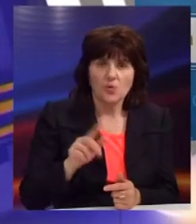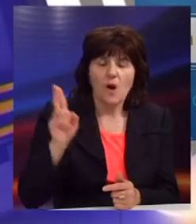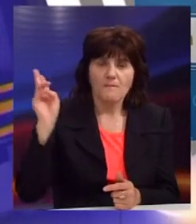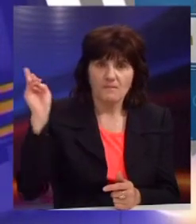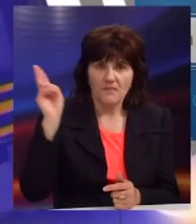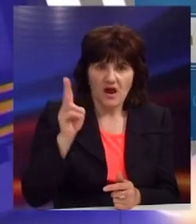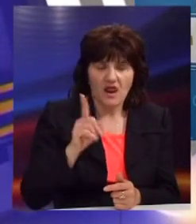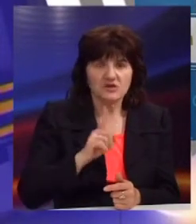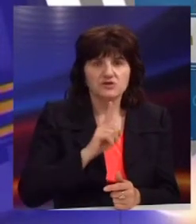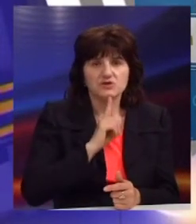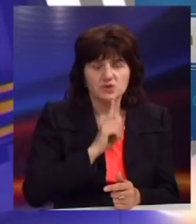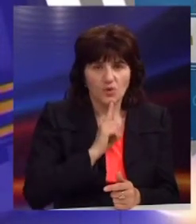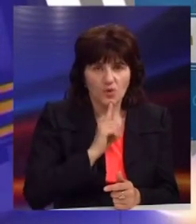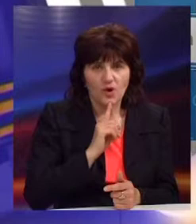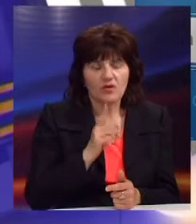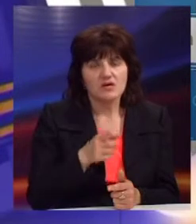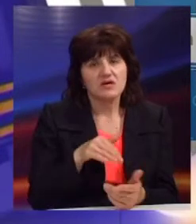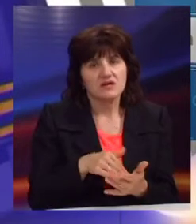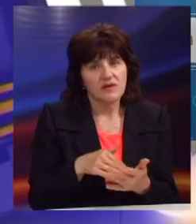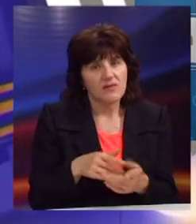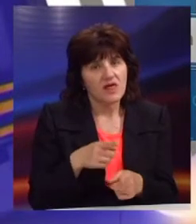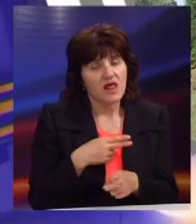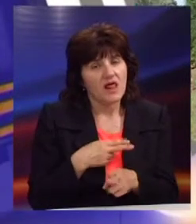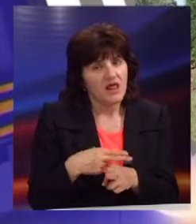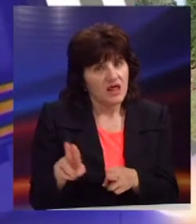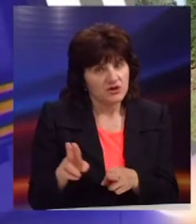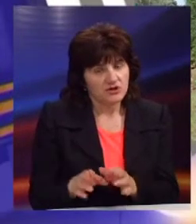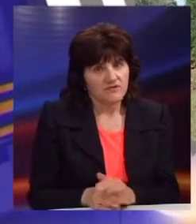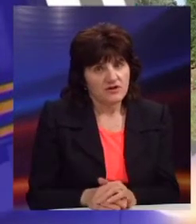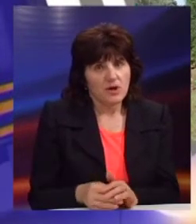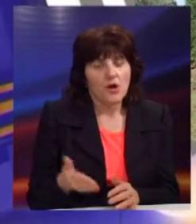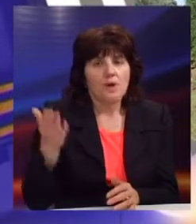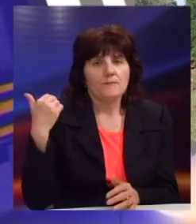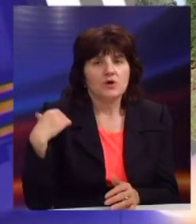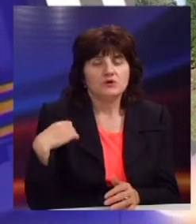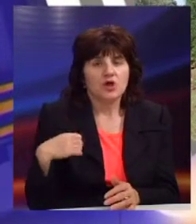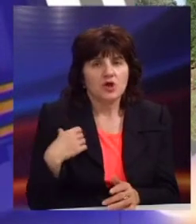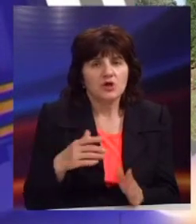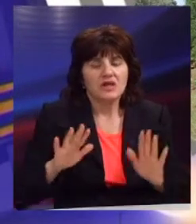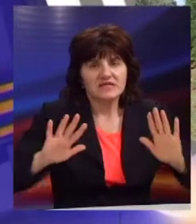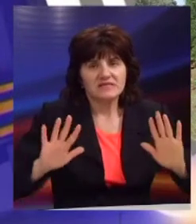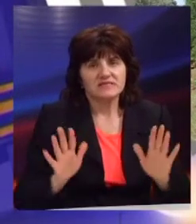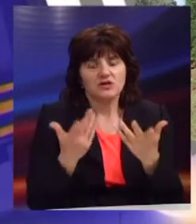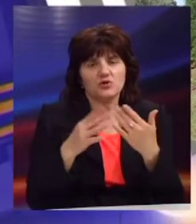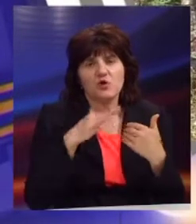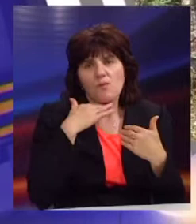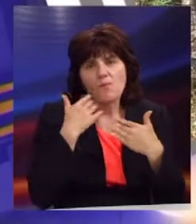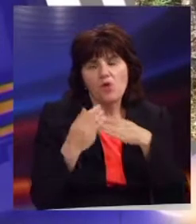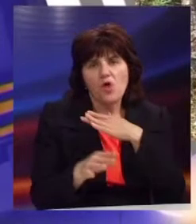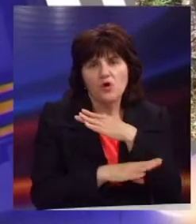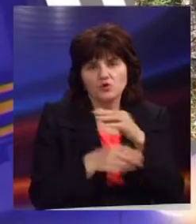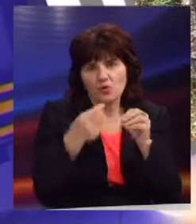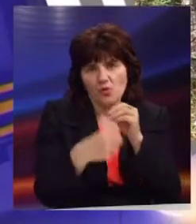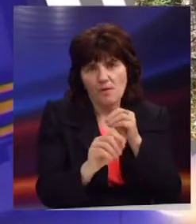palića koji je u fazi rešavanja. Prošle godine u Srbiji izgorelo je onoliko šume koliko